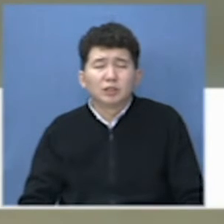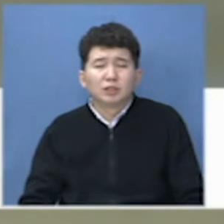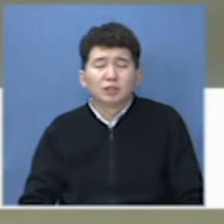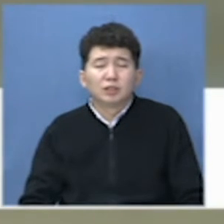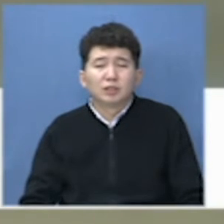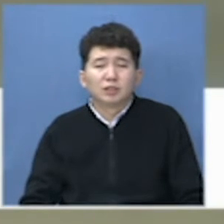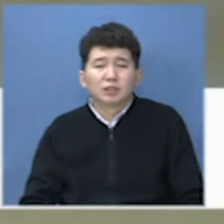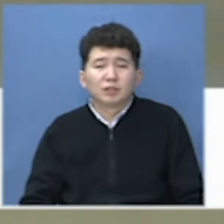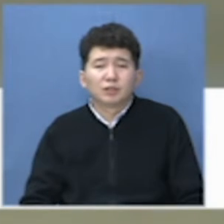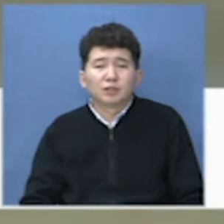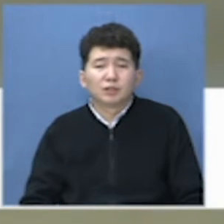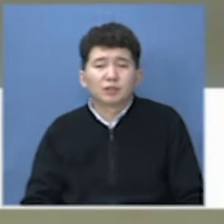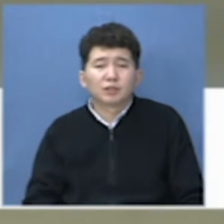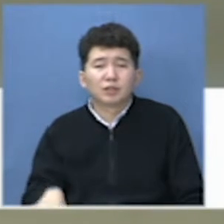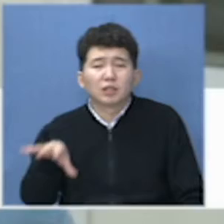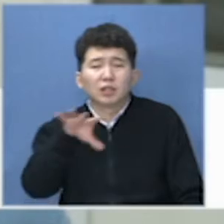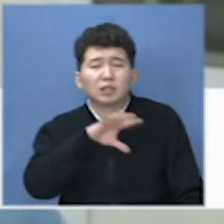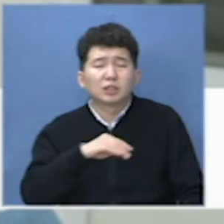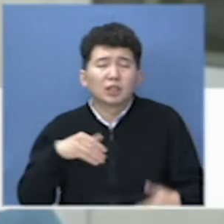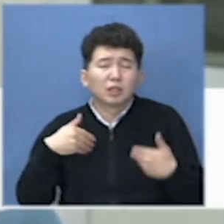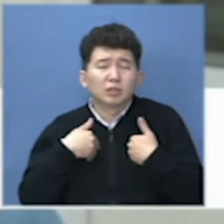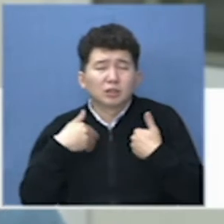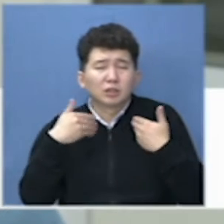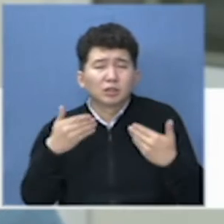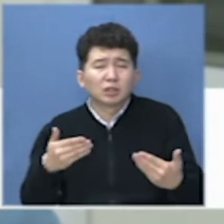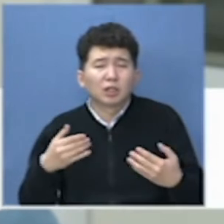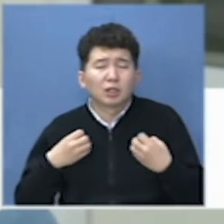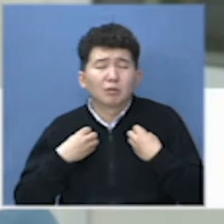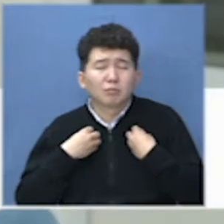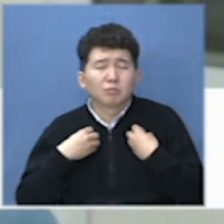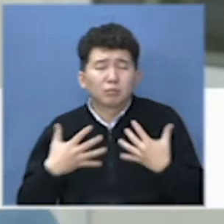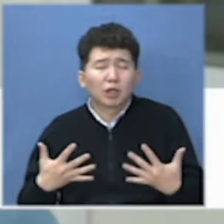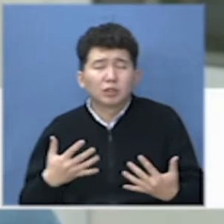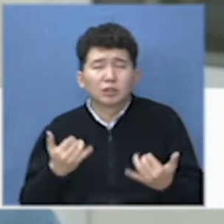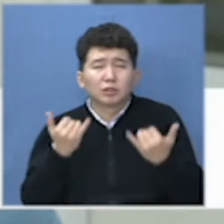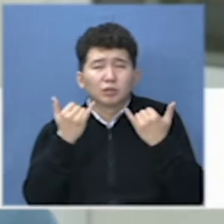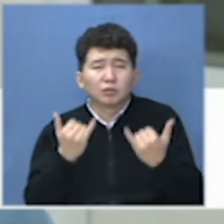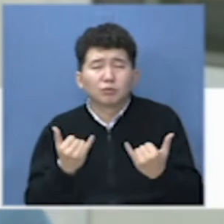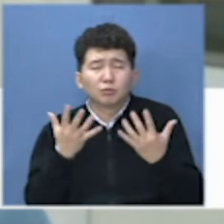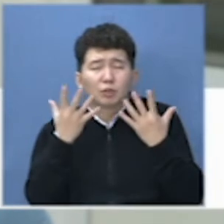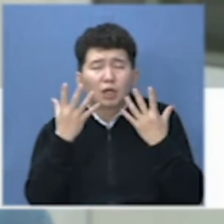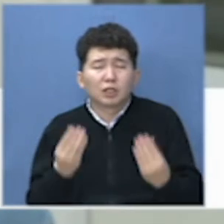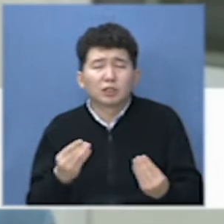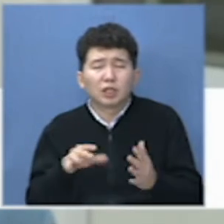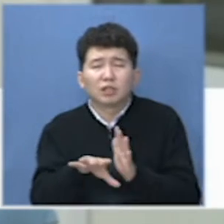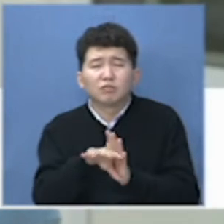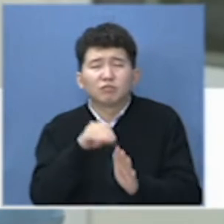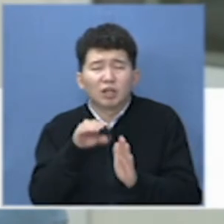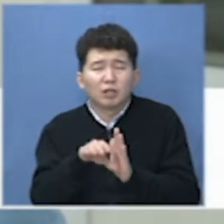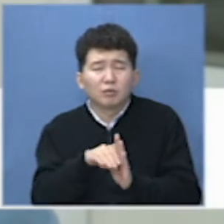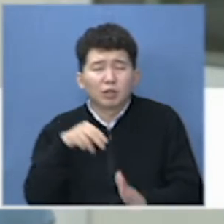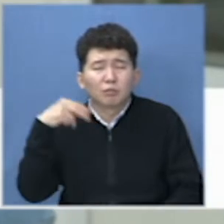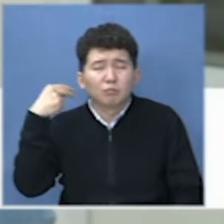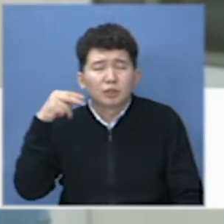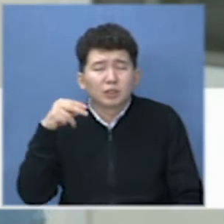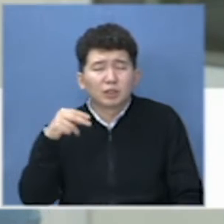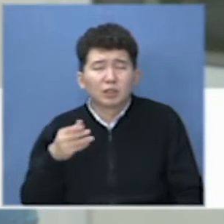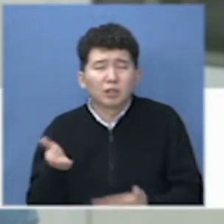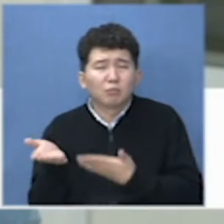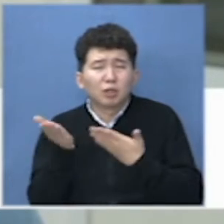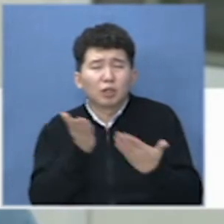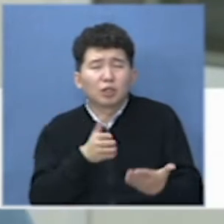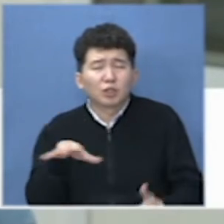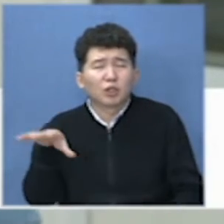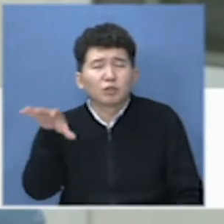Всех поздравляю с праздником. Сегодня день выборов. Приглашаю всех земляков сделать